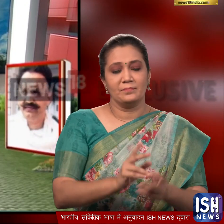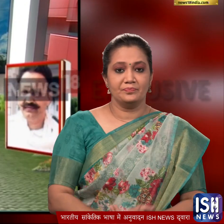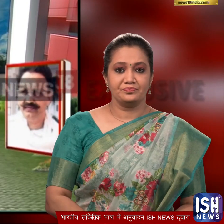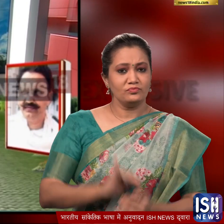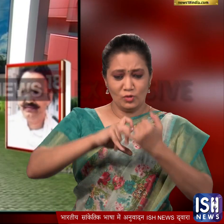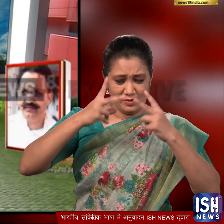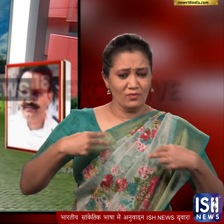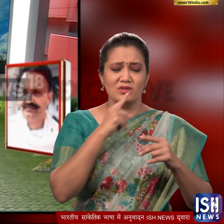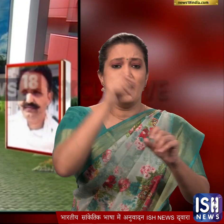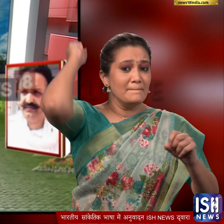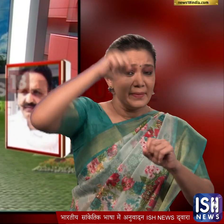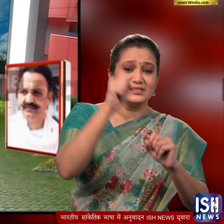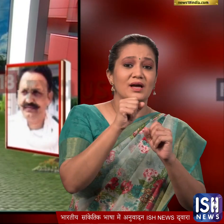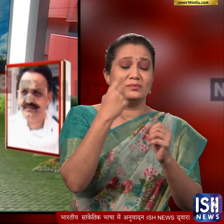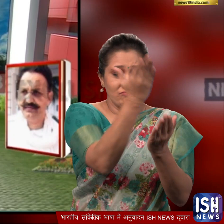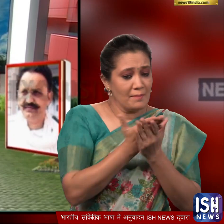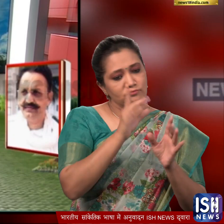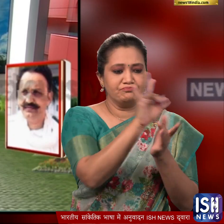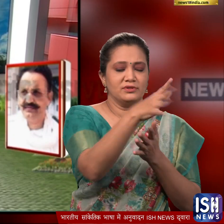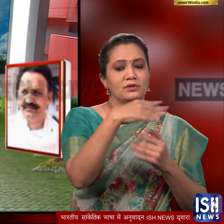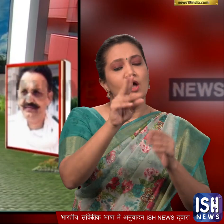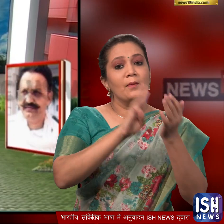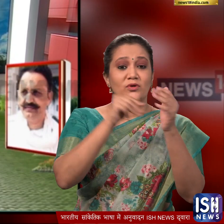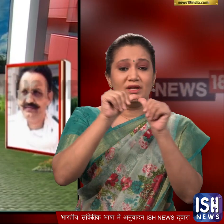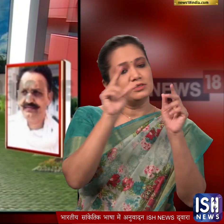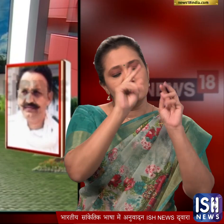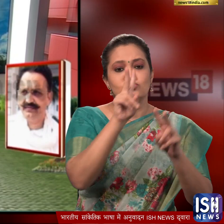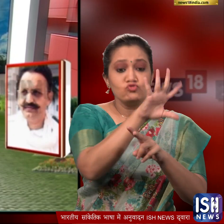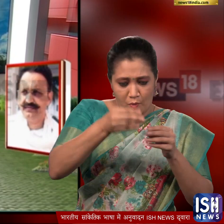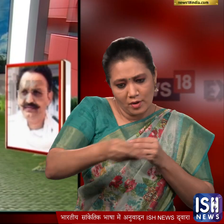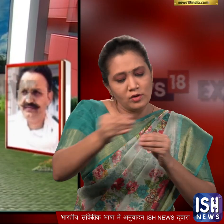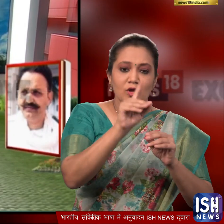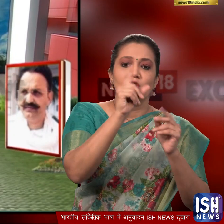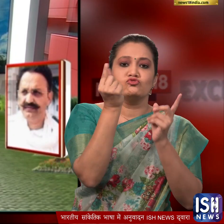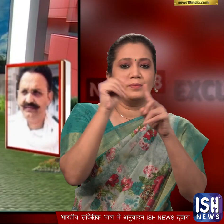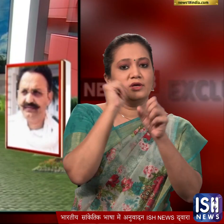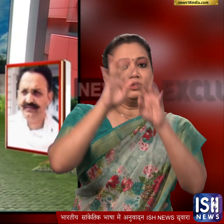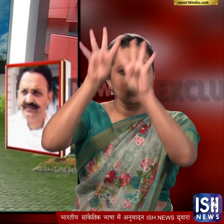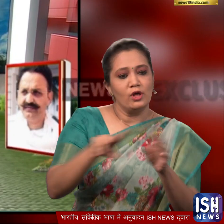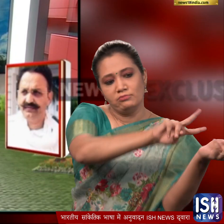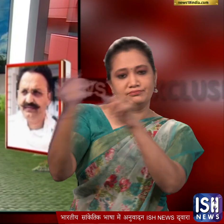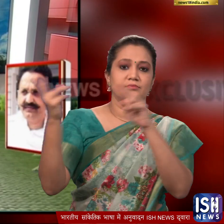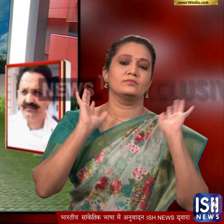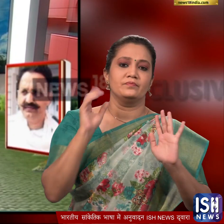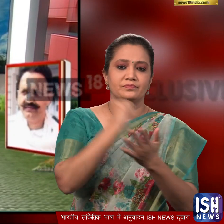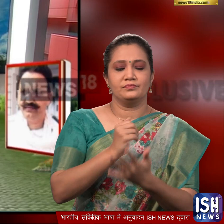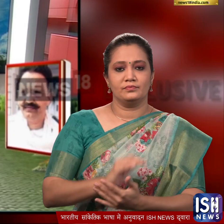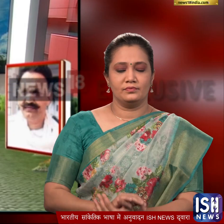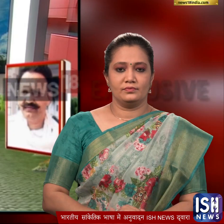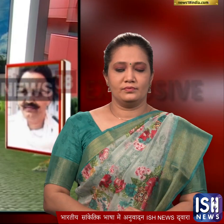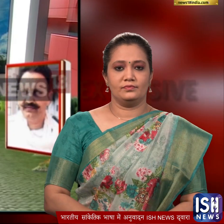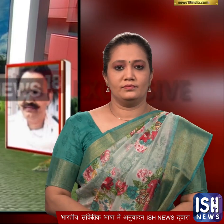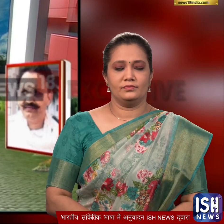की थी। सुप्रीम कोर्ट ने पंजाब सरकार की अपील को ठुकरा दिया और मुख्तार अंसारी को 2 हफ्तों के अंदर यूपी की जेल में भेजने का आदेश दिया।